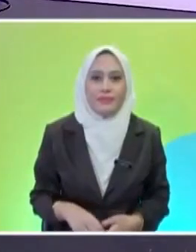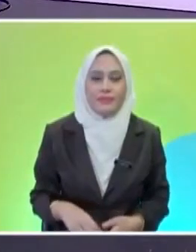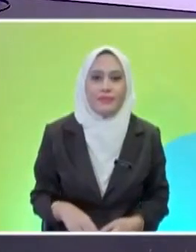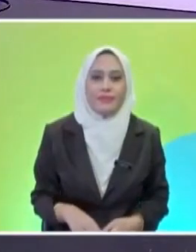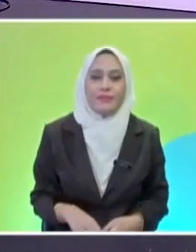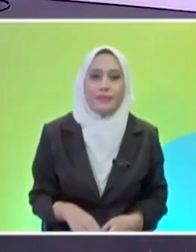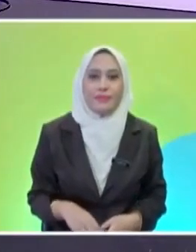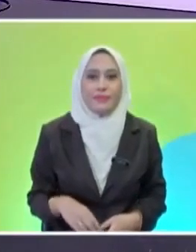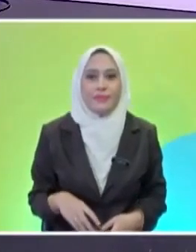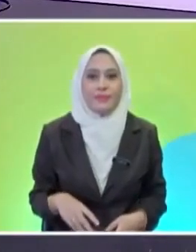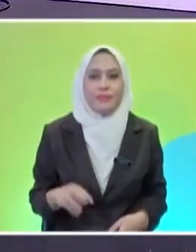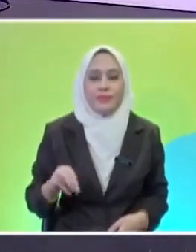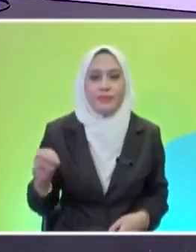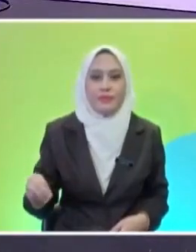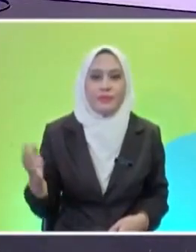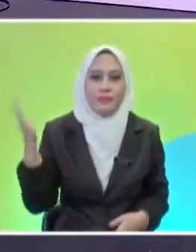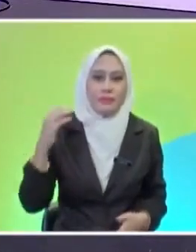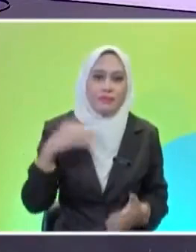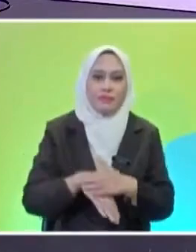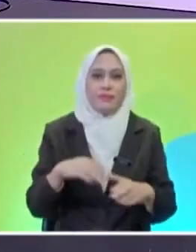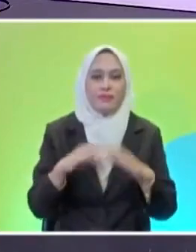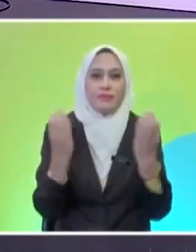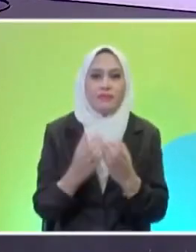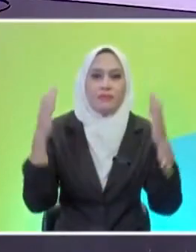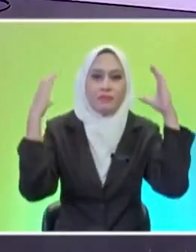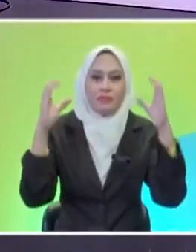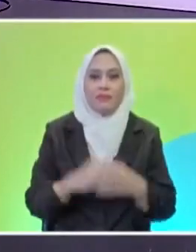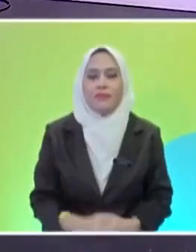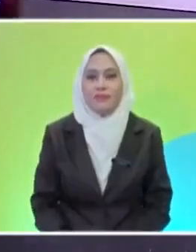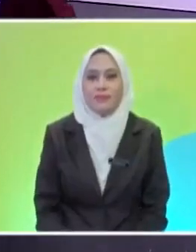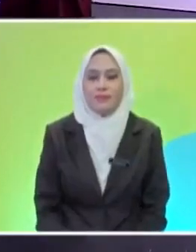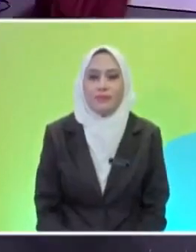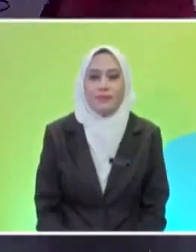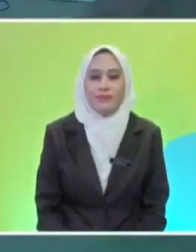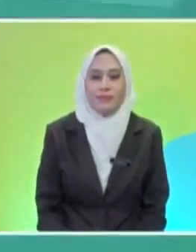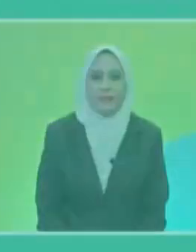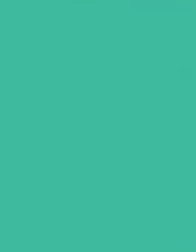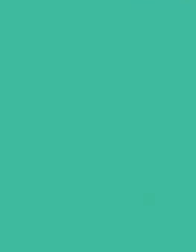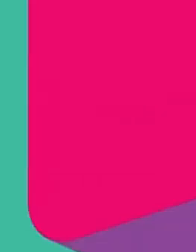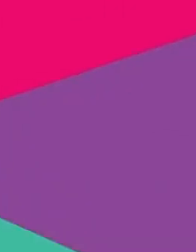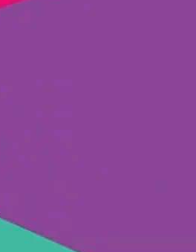Okey. Okeylah. Okay, boleh jomlah kita masuk kelas cikgu kita belajar hari. Jom cikgu. Jom.